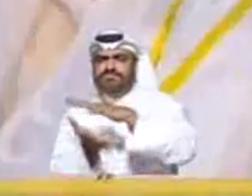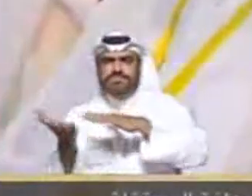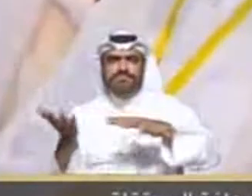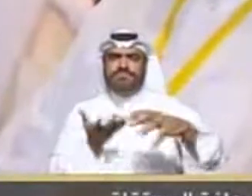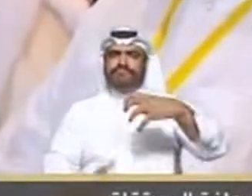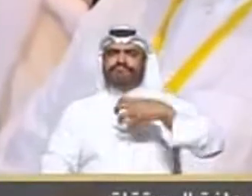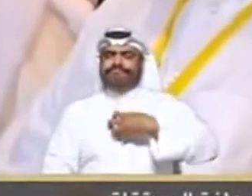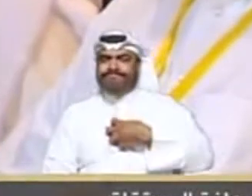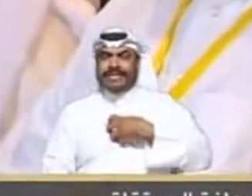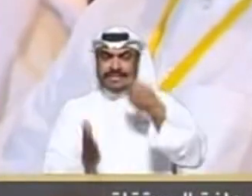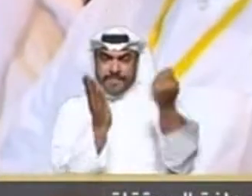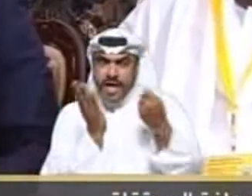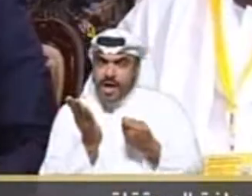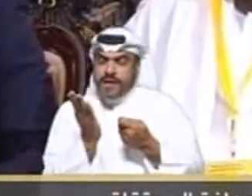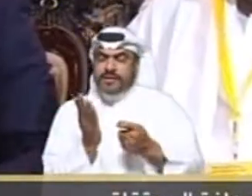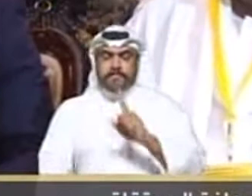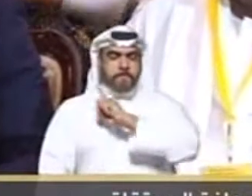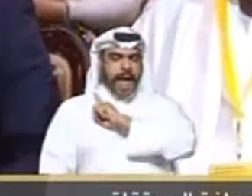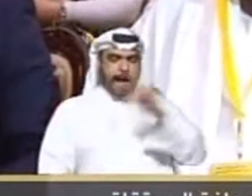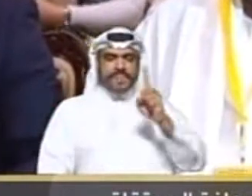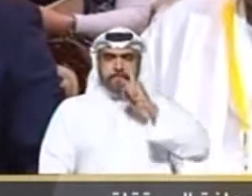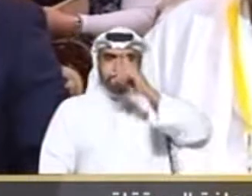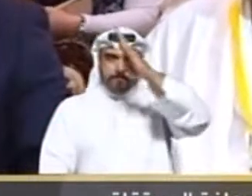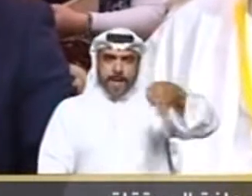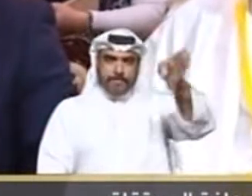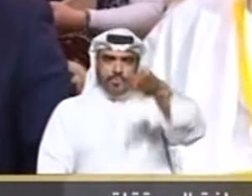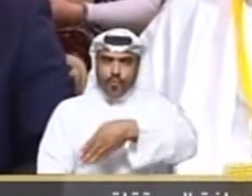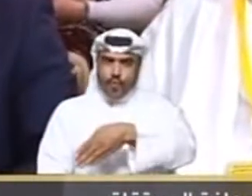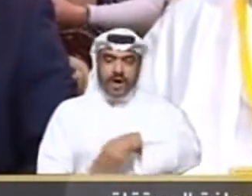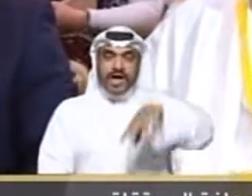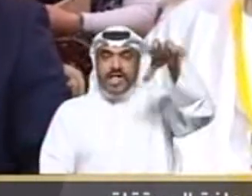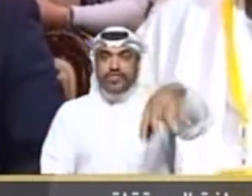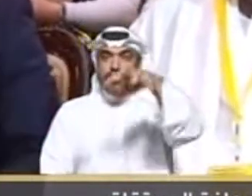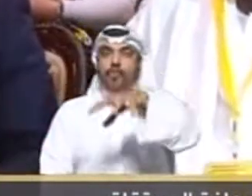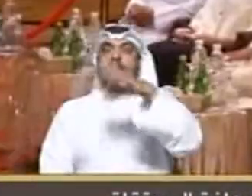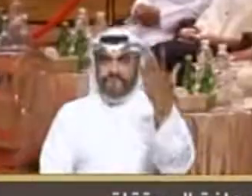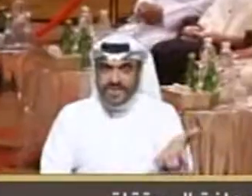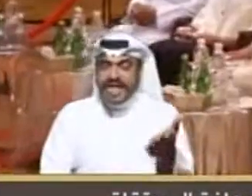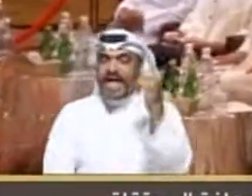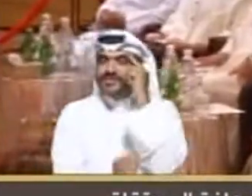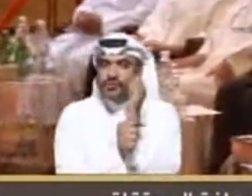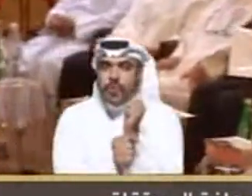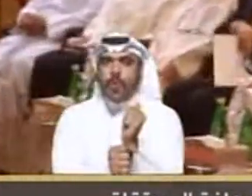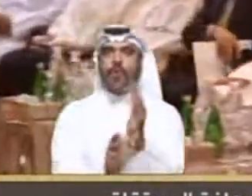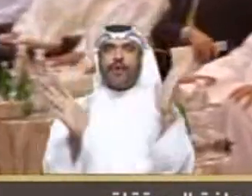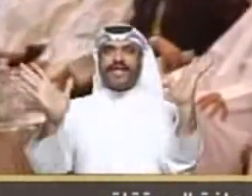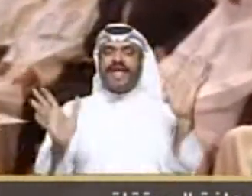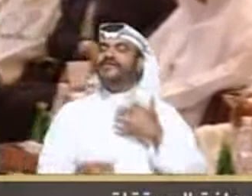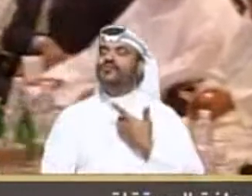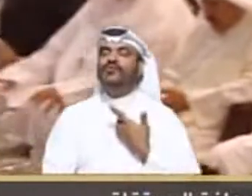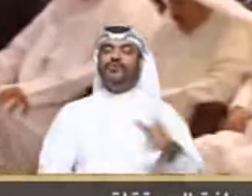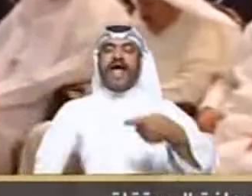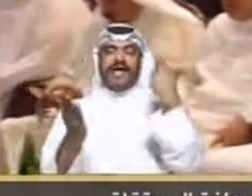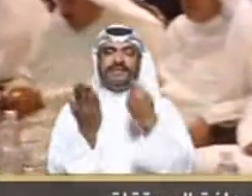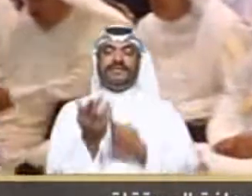الإعلامي وتقيد عمله، تستضيف دولة الكويت بلد الحريات مؤتمر حرية الإعلام والصحافة المستقلة